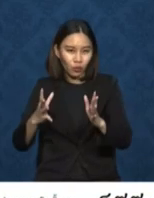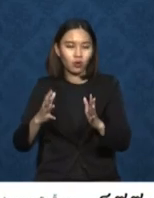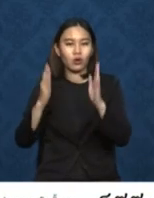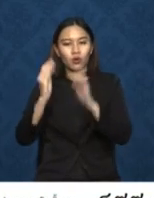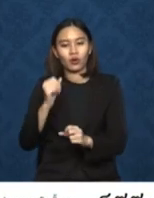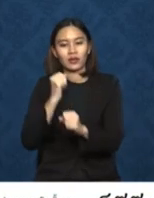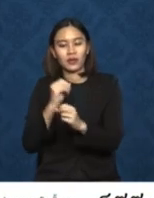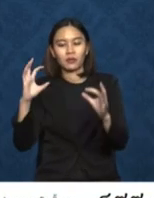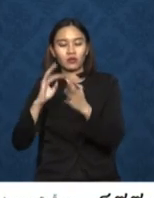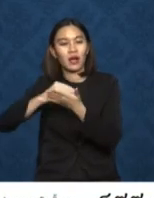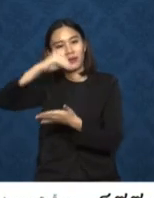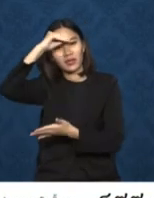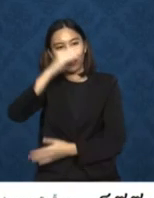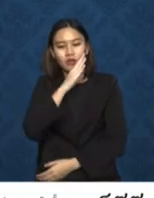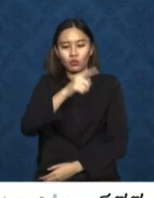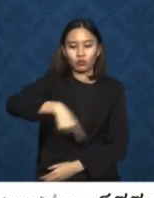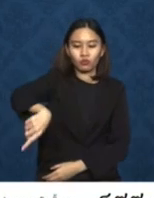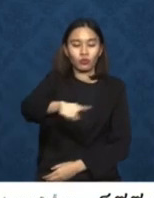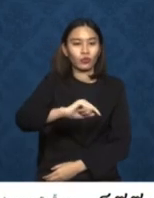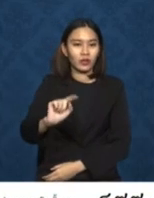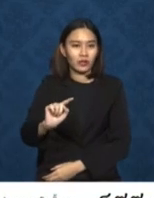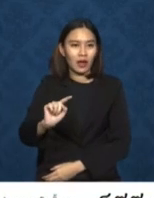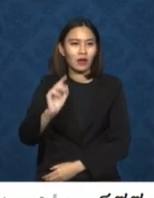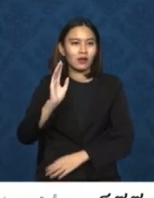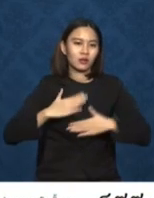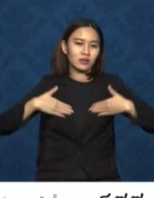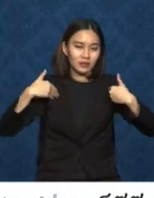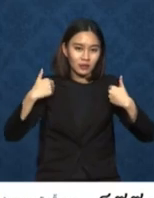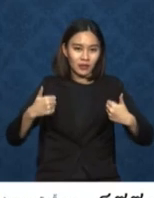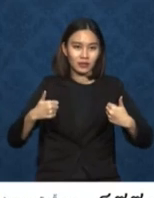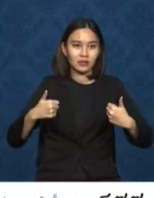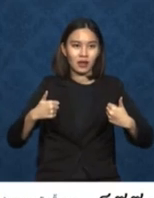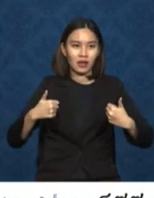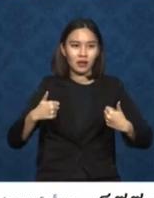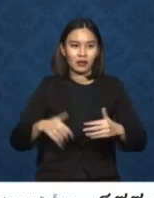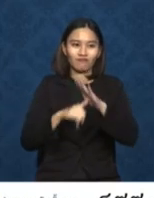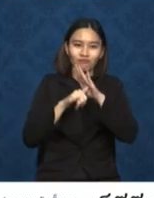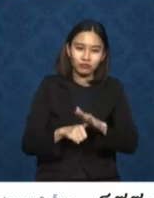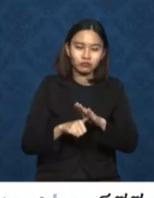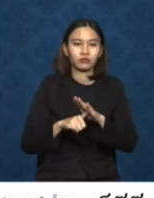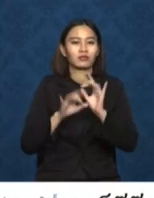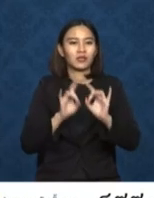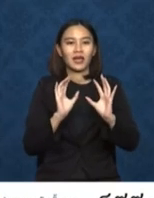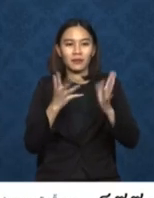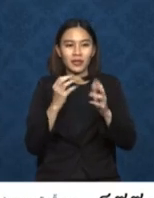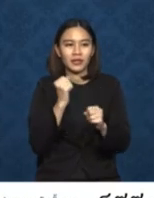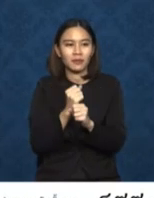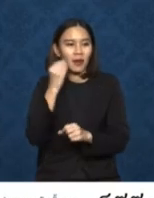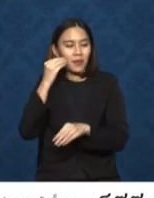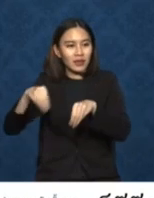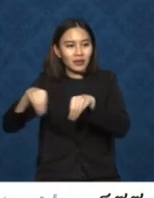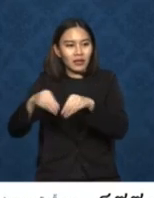ลากรธาการศึษาถาพเขาหรออนี้มความสบายใจไม่ถูเอาลด้เปรียบไดทำงานใล้บ้าน